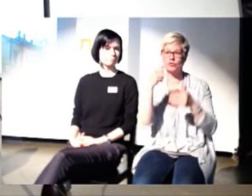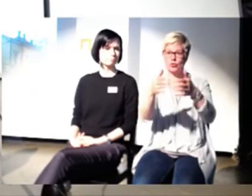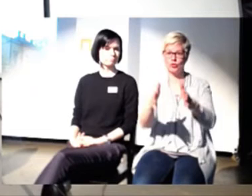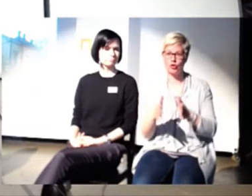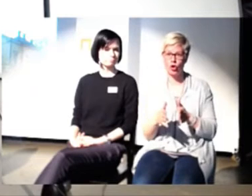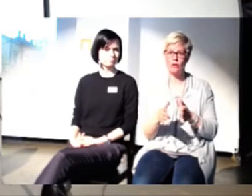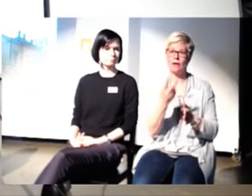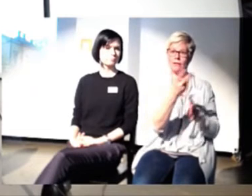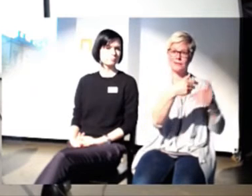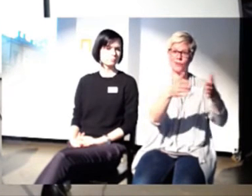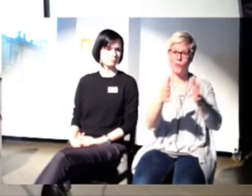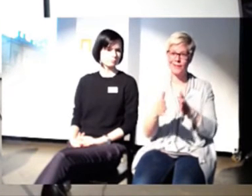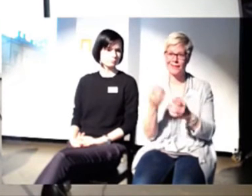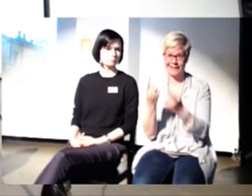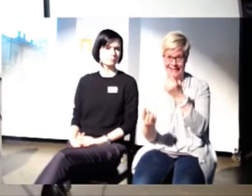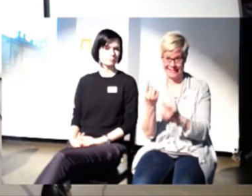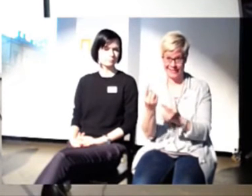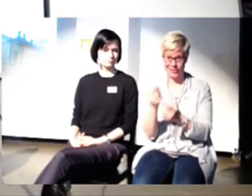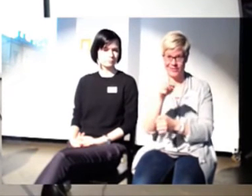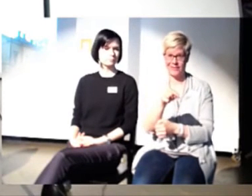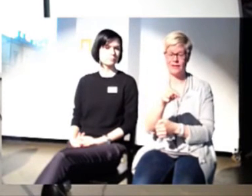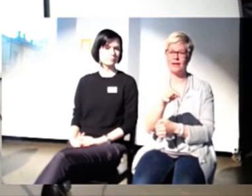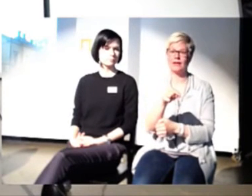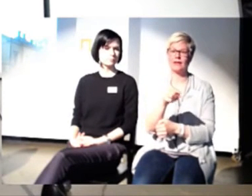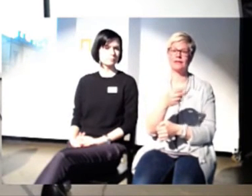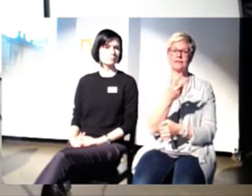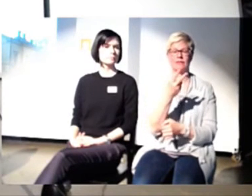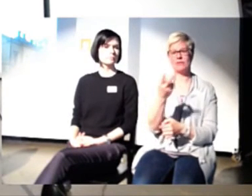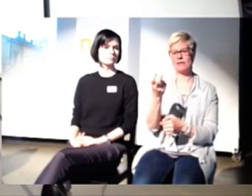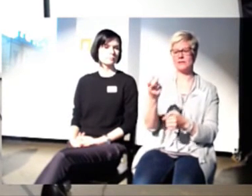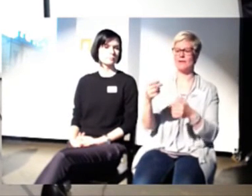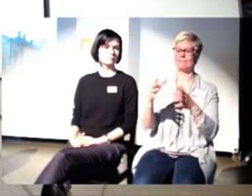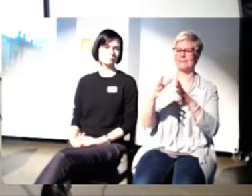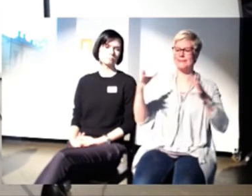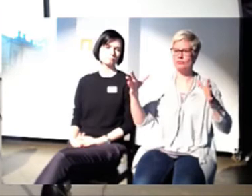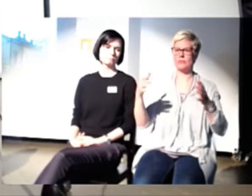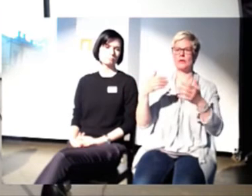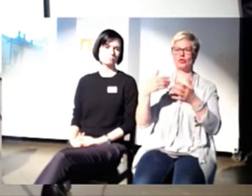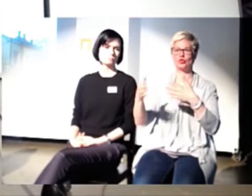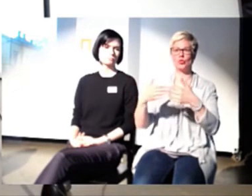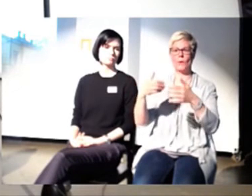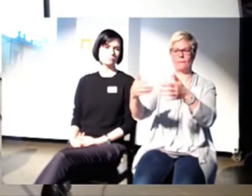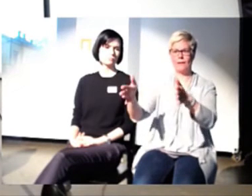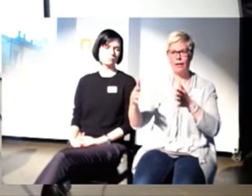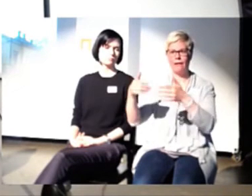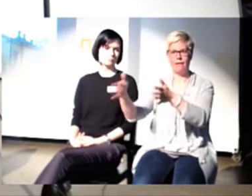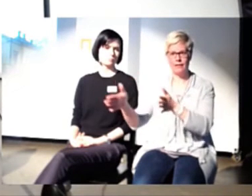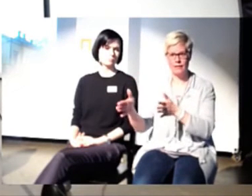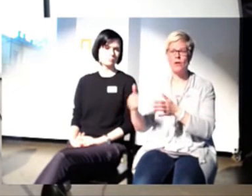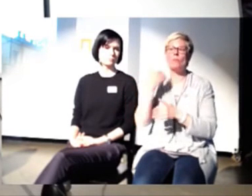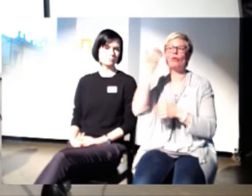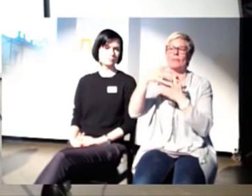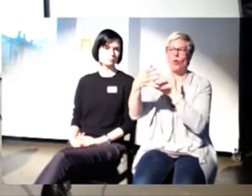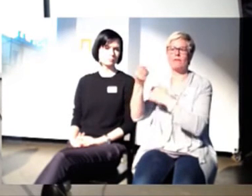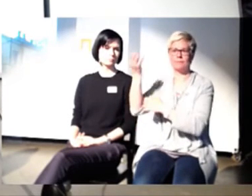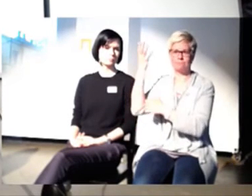kaksi huonetta ja keittiö, ja sitten siinä on kaksi tämmöistä vähän suurempaa työtilaa. Mä voin myöhemmin vähän näyttää kuvia. Ja sitten